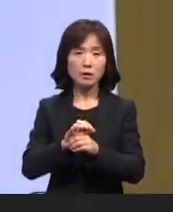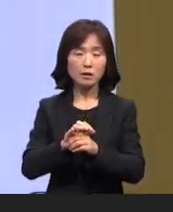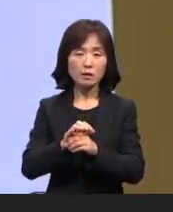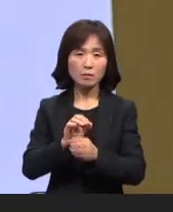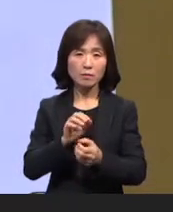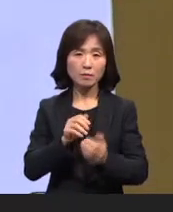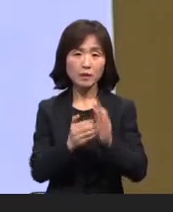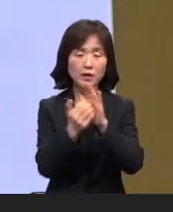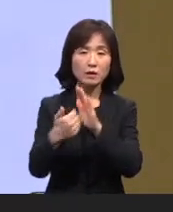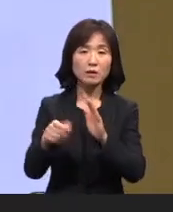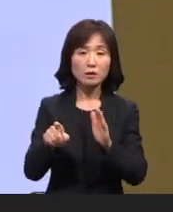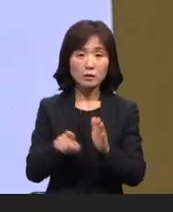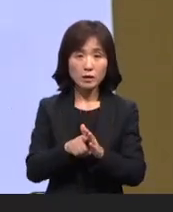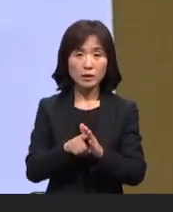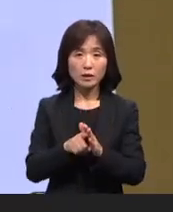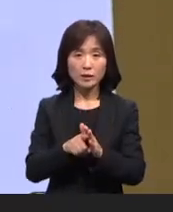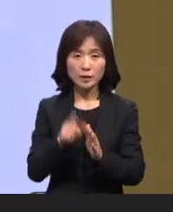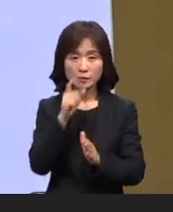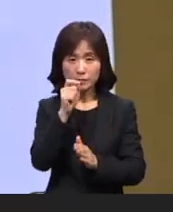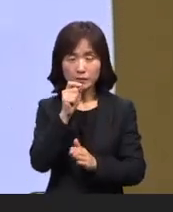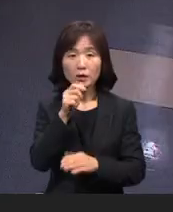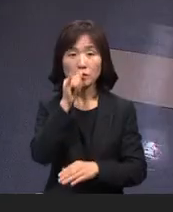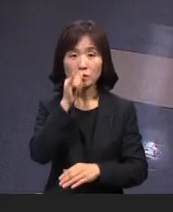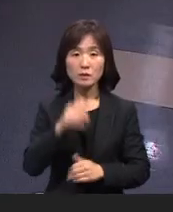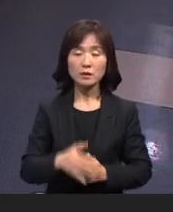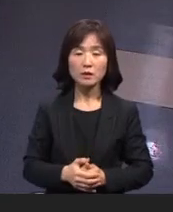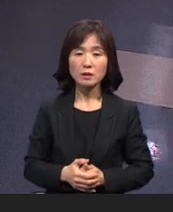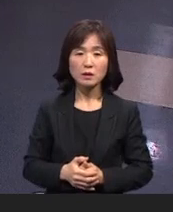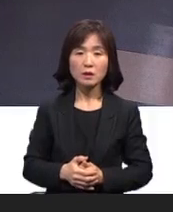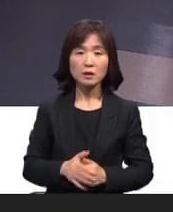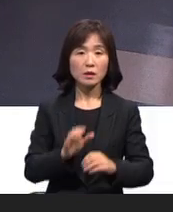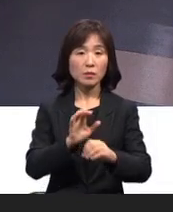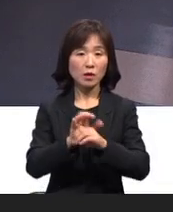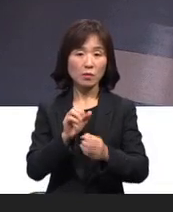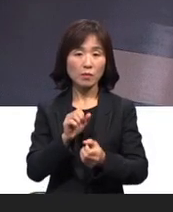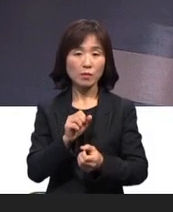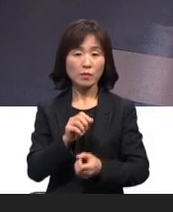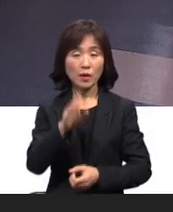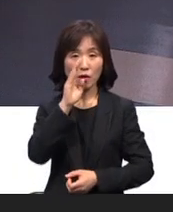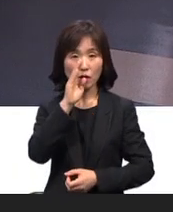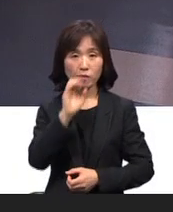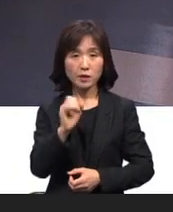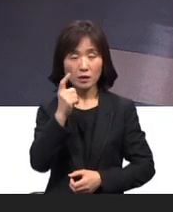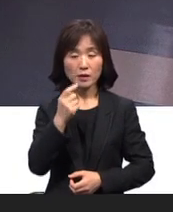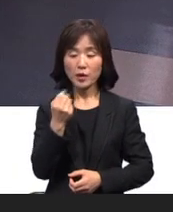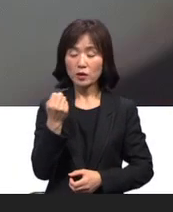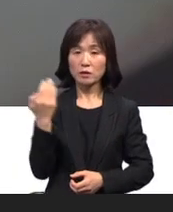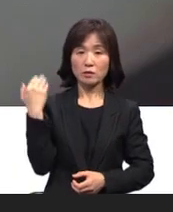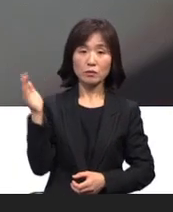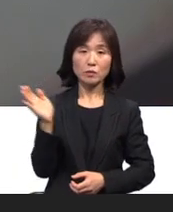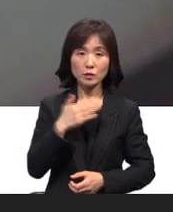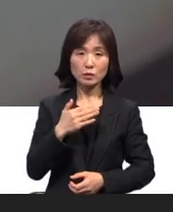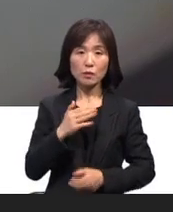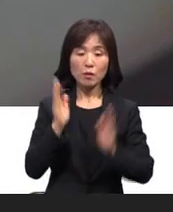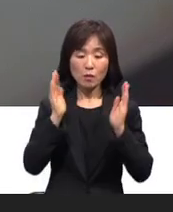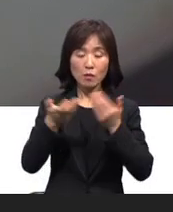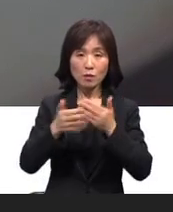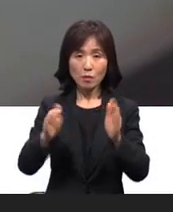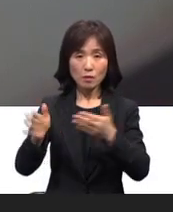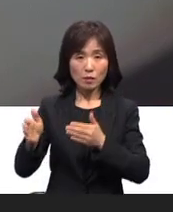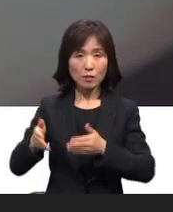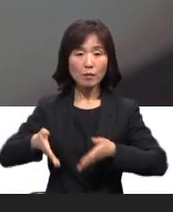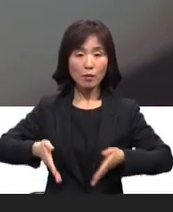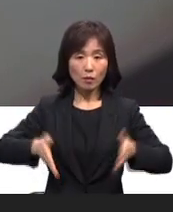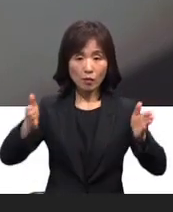차단하기 위해 촉각을 곤두세우고 있습니다. 코로나 때문에 저희가 며칠 전부터 저 복도마다 각